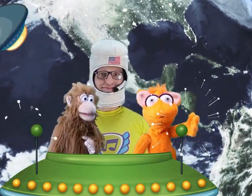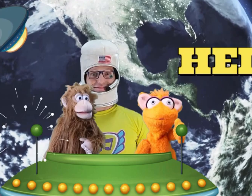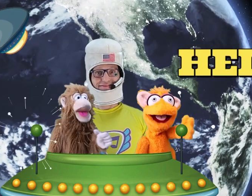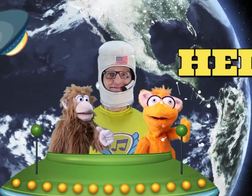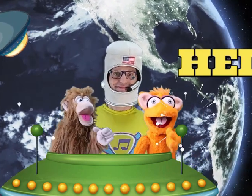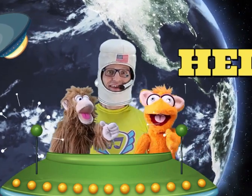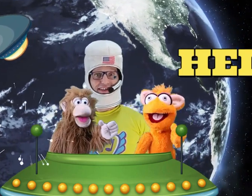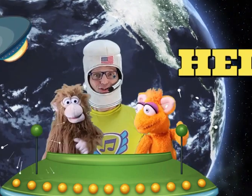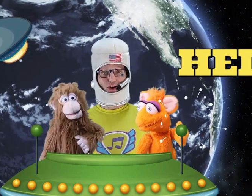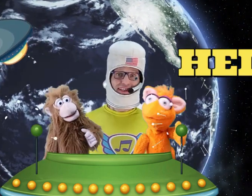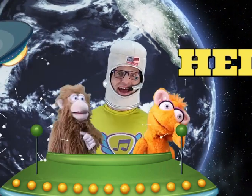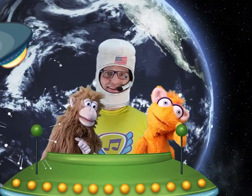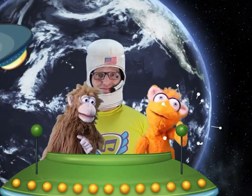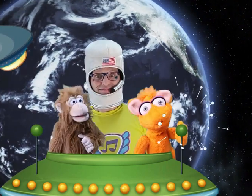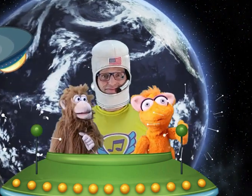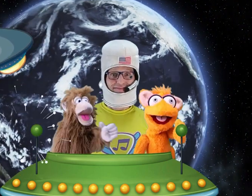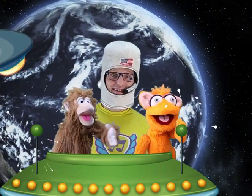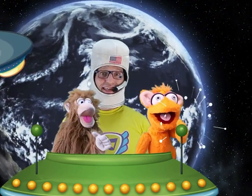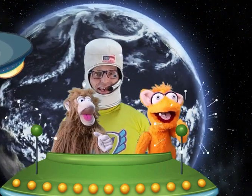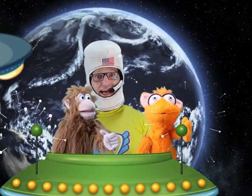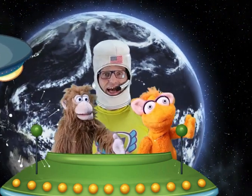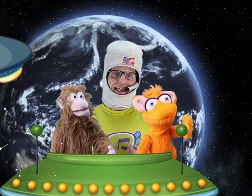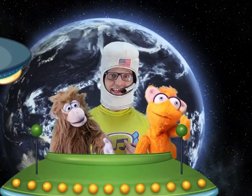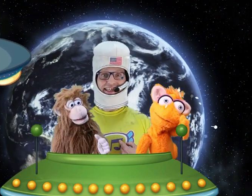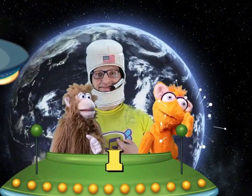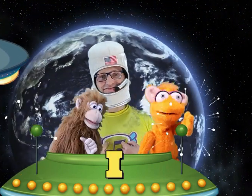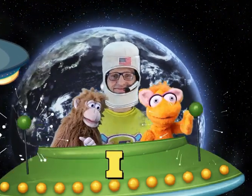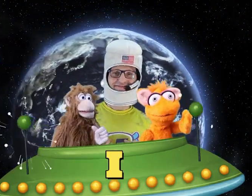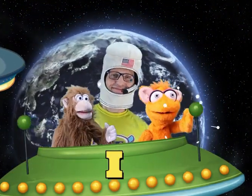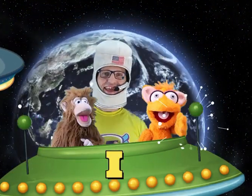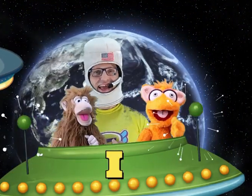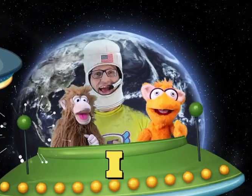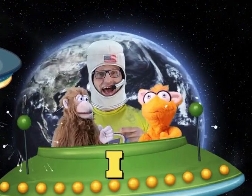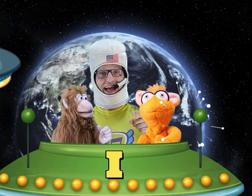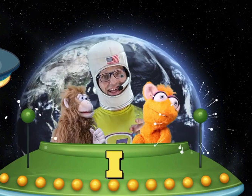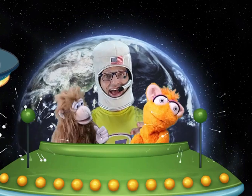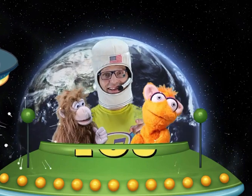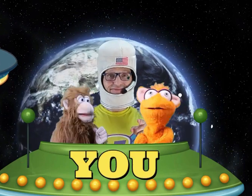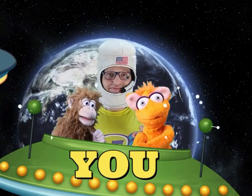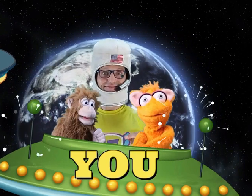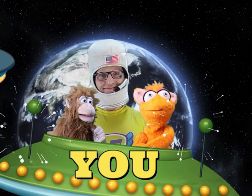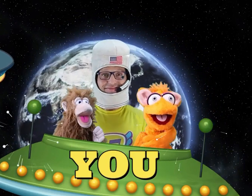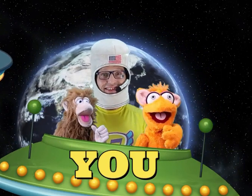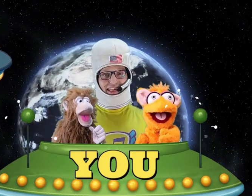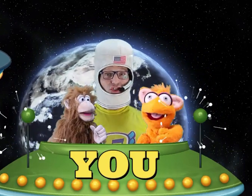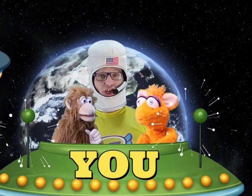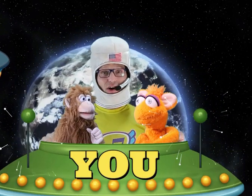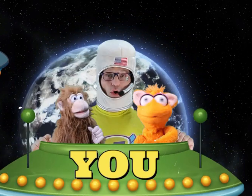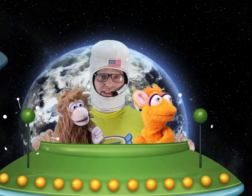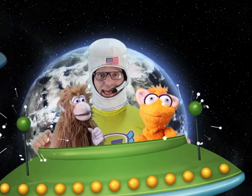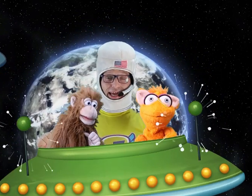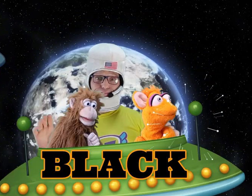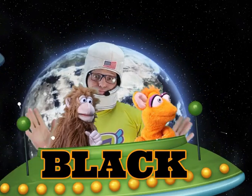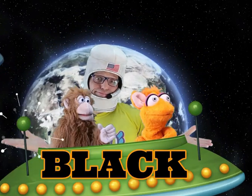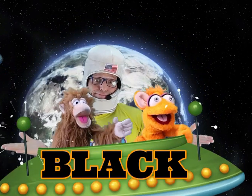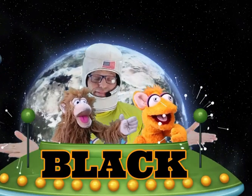שלום! הלו! תודה! Thank you! אני! אתה. You.